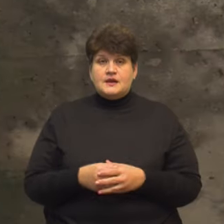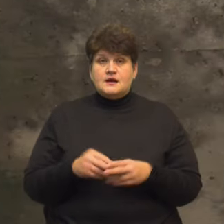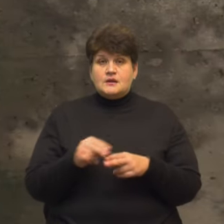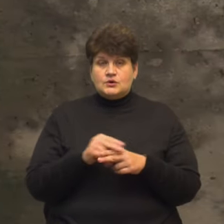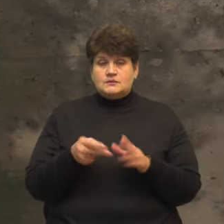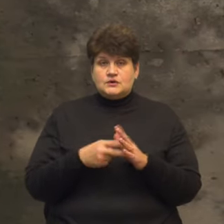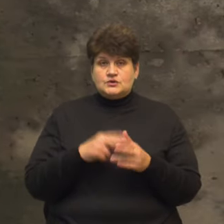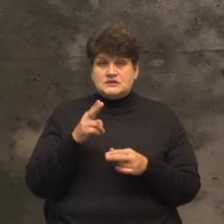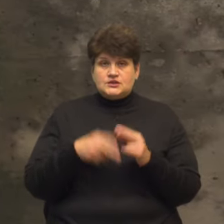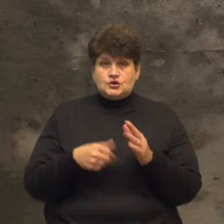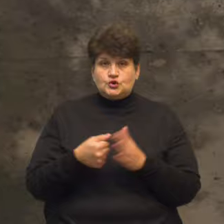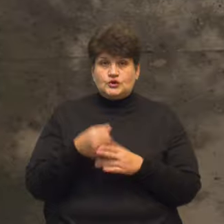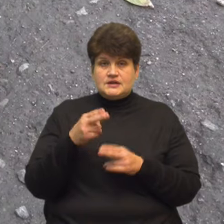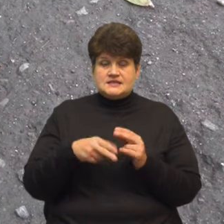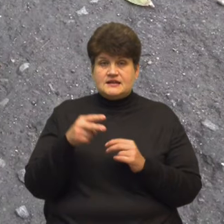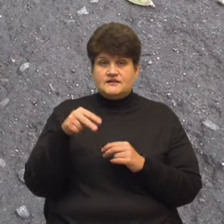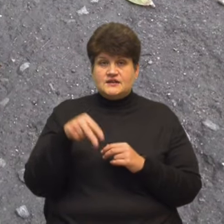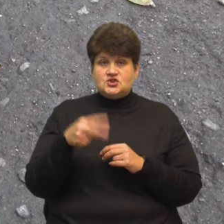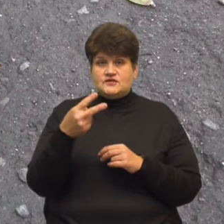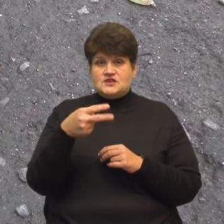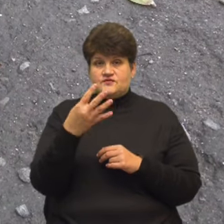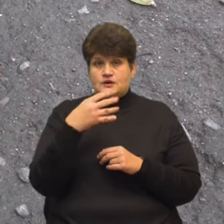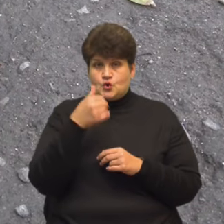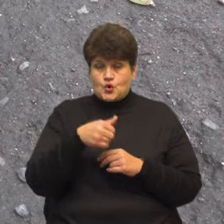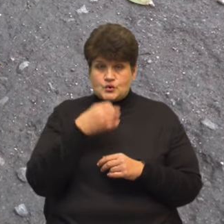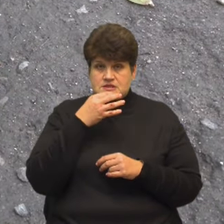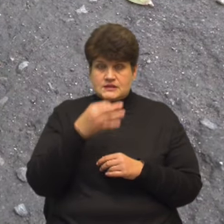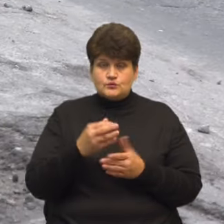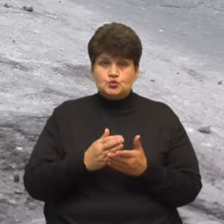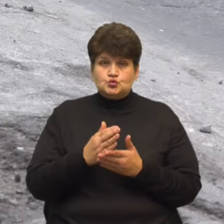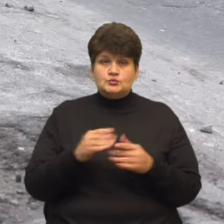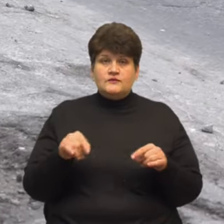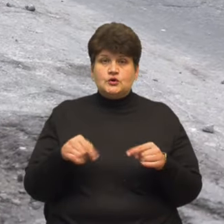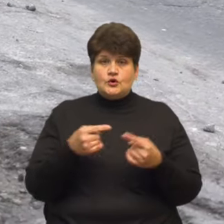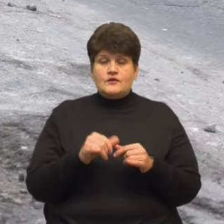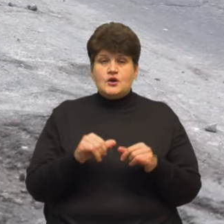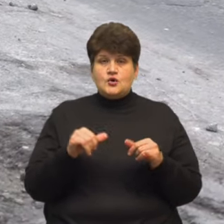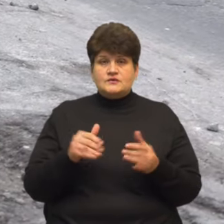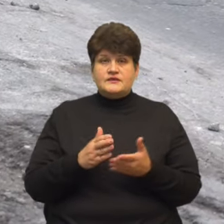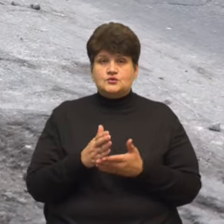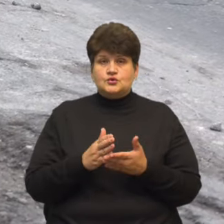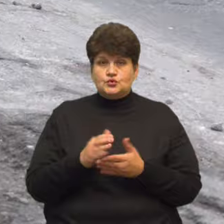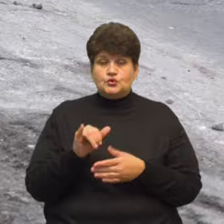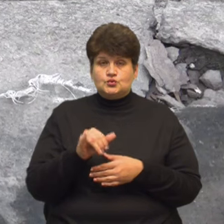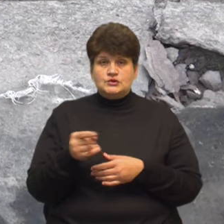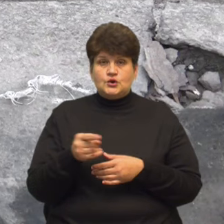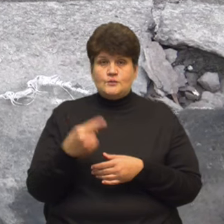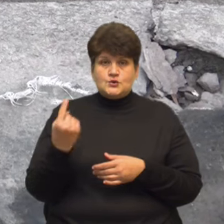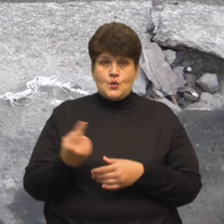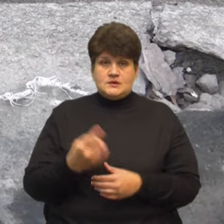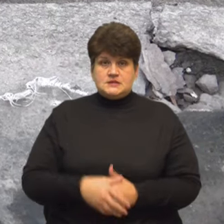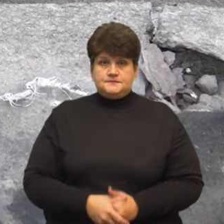завершити до кінця 2024 року повідомили у службі відновлення та розвитку інфраструктури у Тернопільській